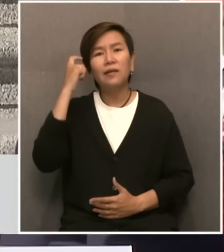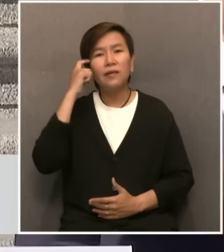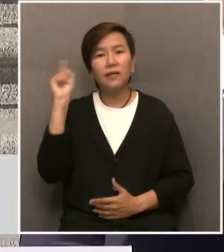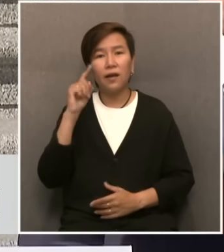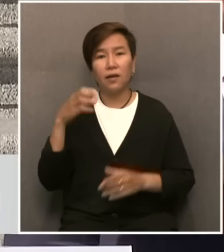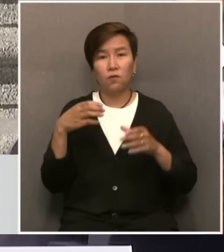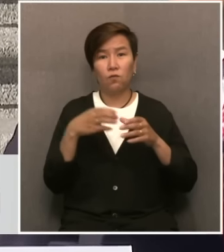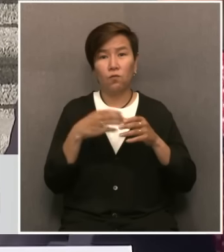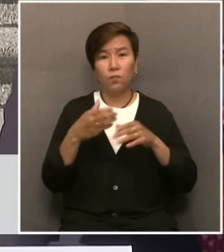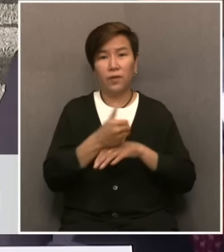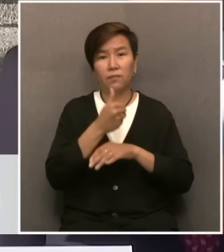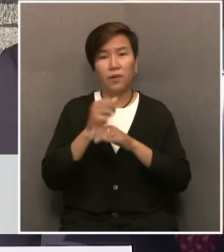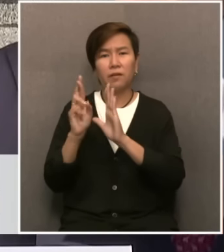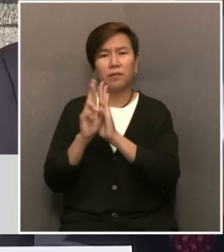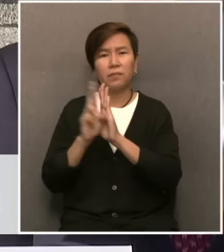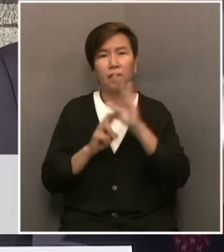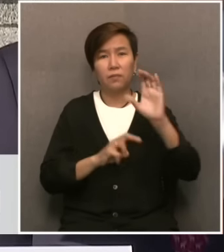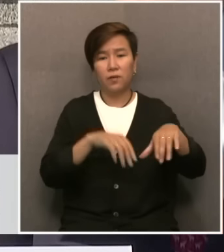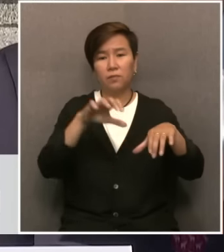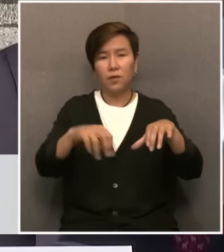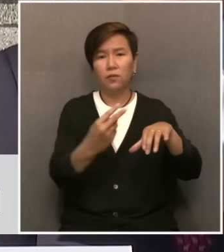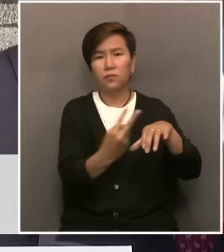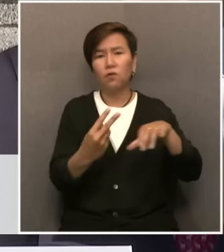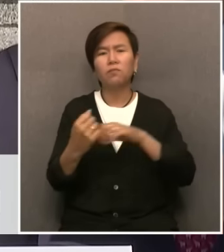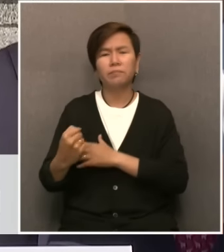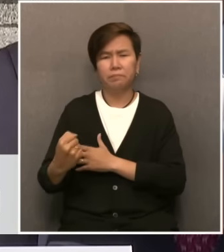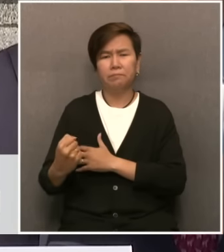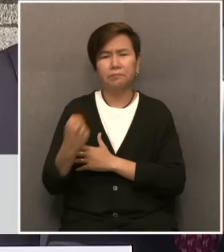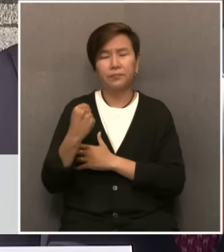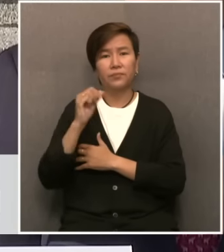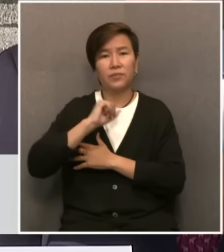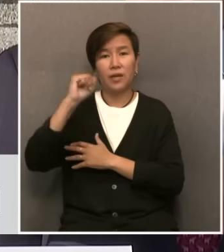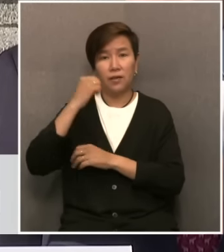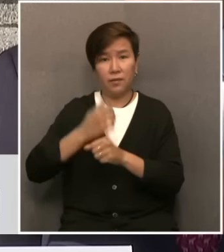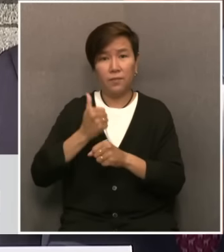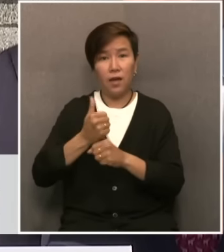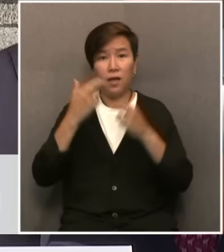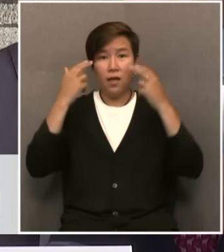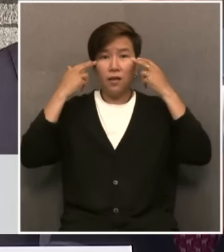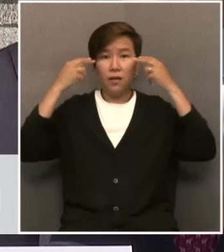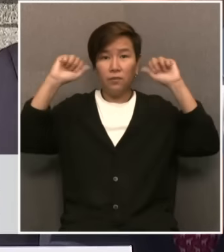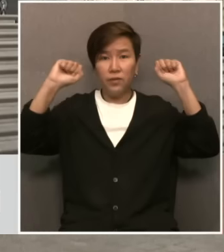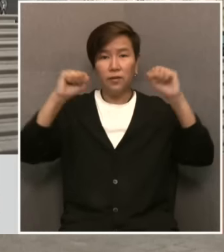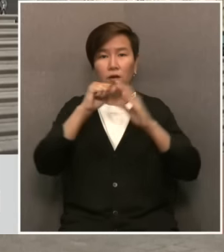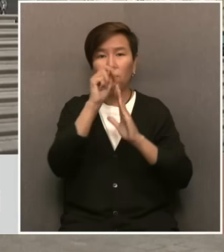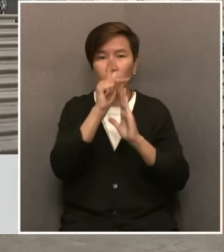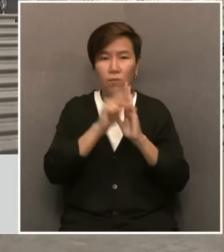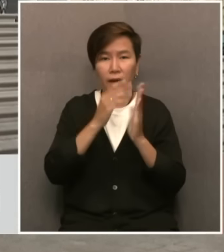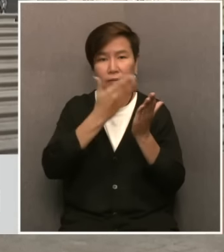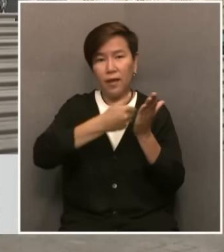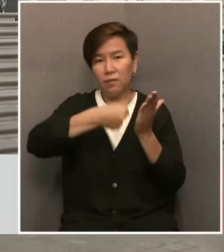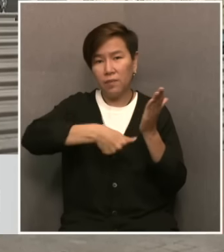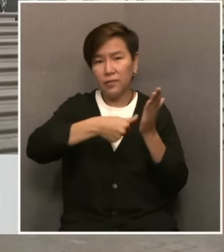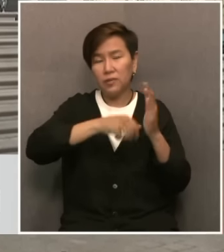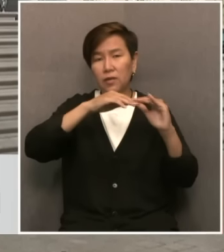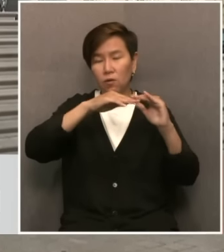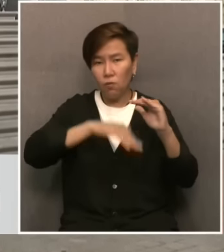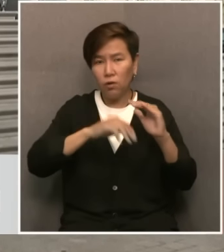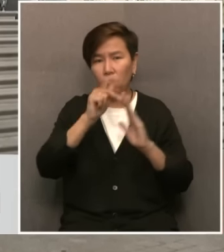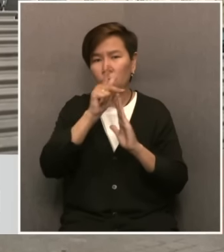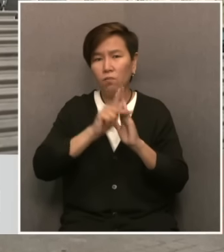ครองทั้ง2สภาแล้วก็จะส่งผลให้ทรัมป์สามารถผลักดันการออกกฎหมายลดภาษีและลดขนาดรัฐบาลกลาง